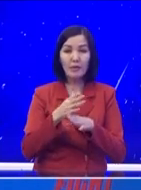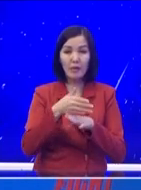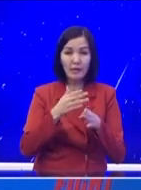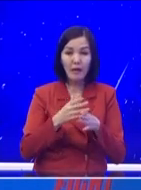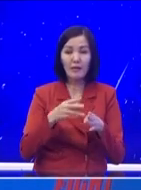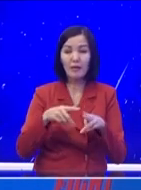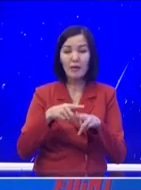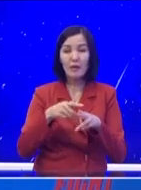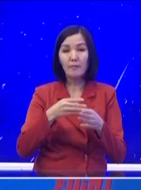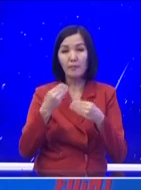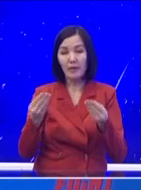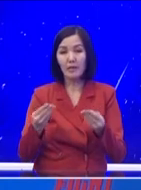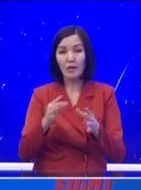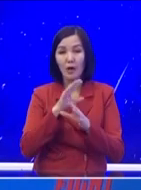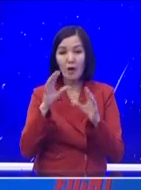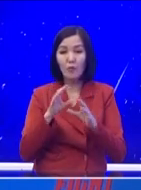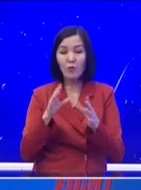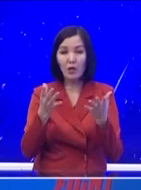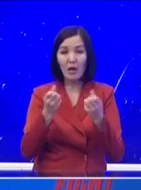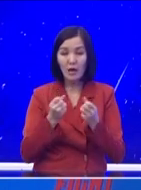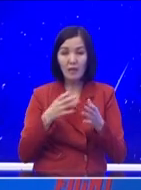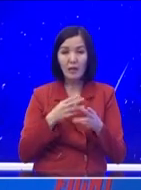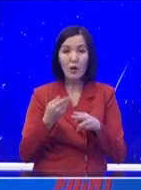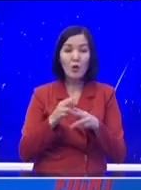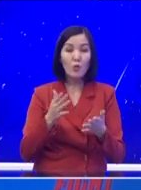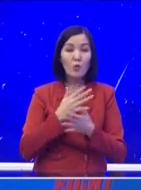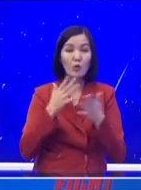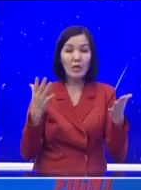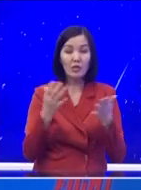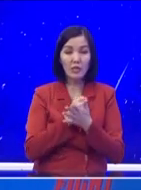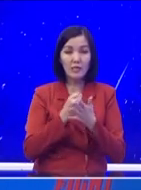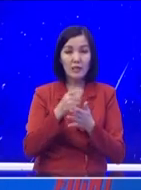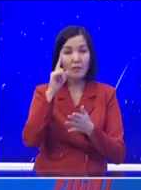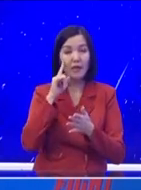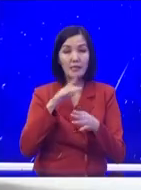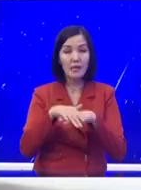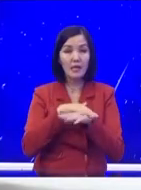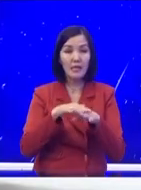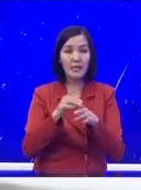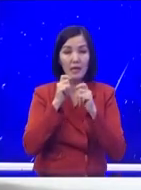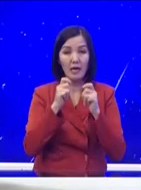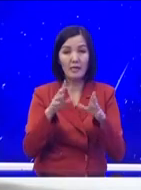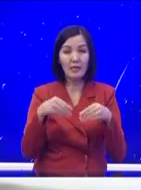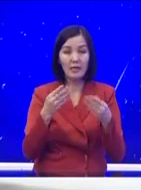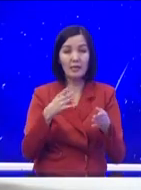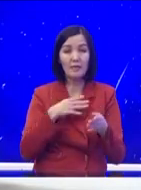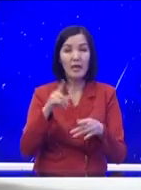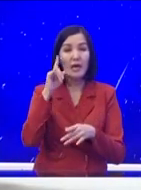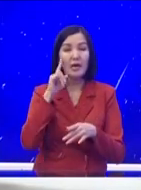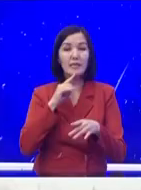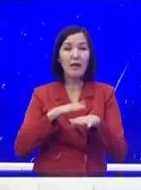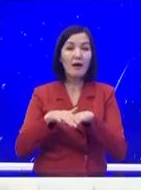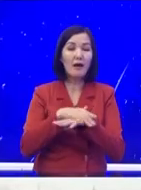келген адам жасай алмас еді. Мен сондықтан да үлкен жетістігімді қазақ еліне арнадым. Бір айта кетерлігі, қазақ халқын